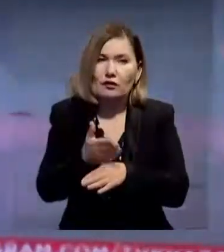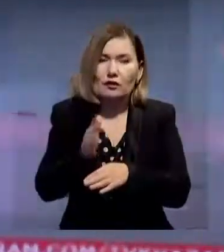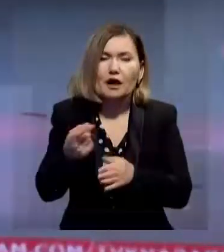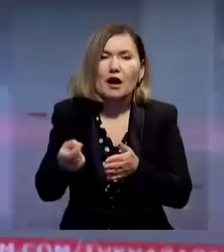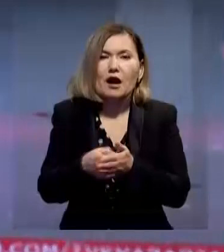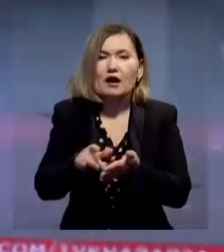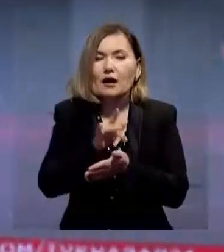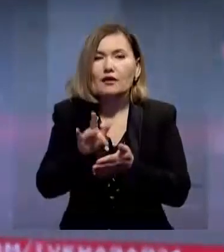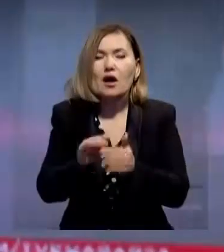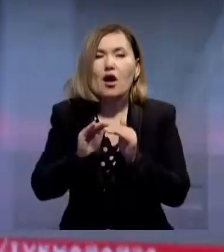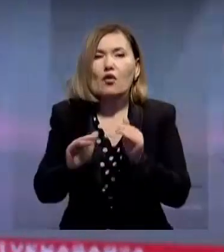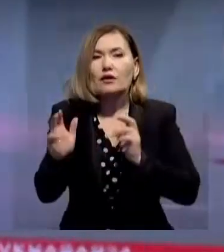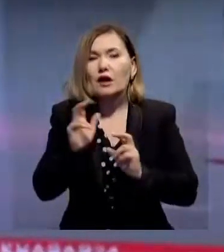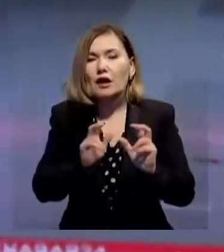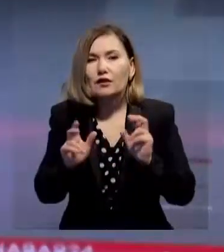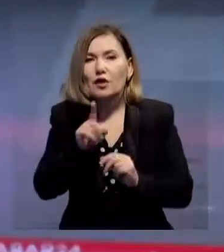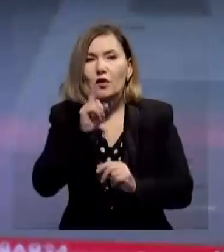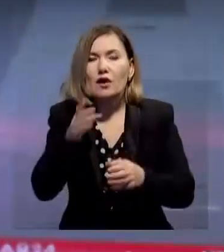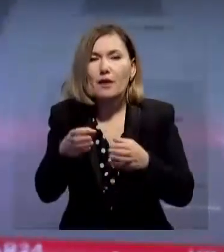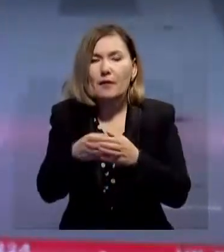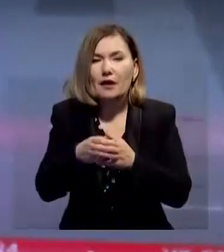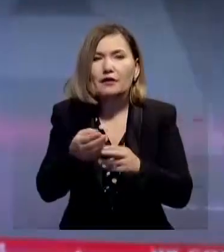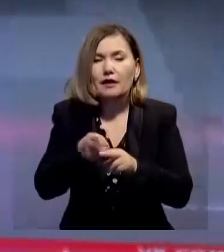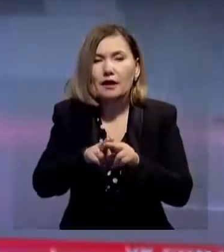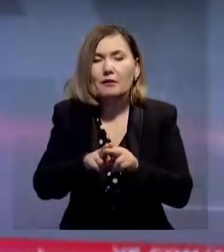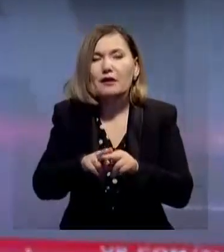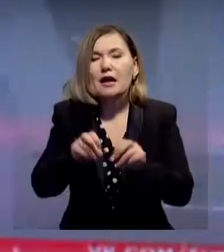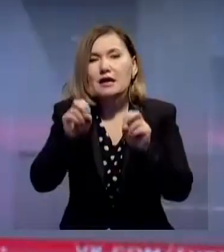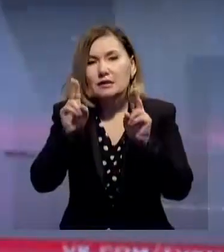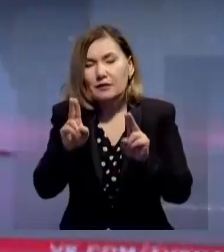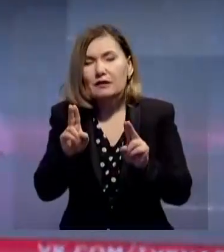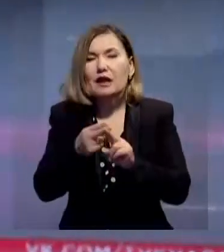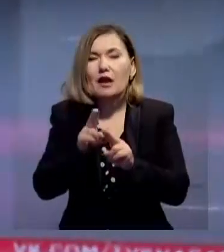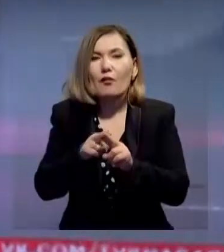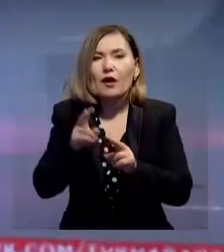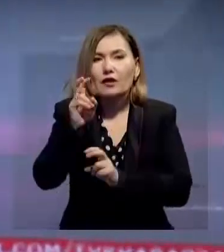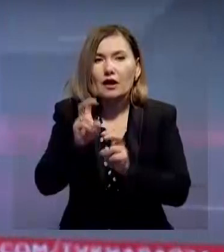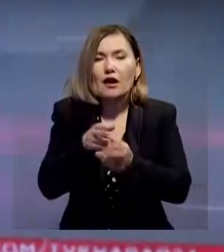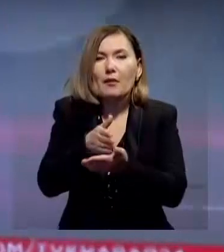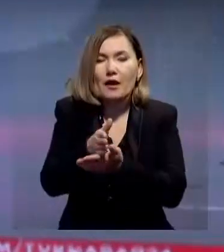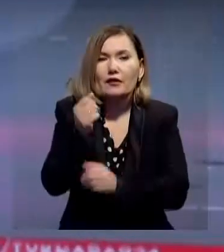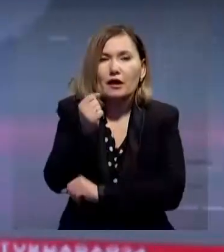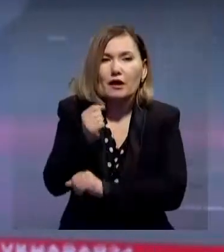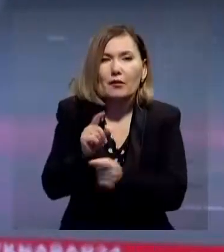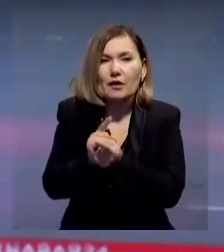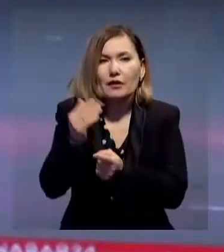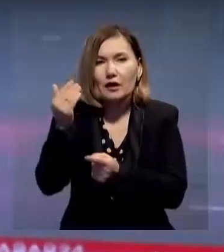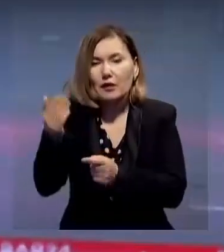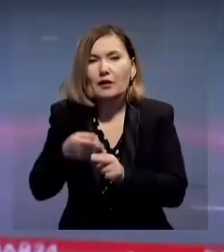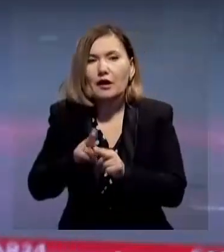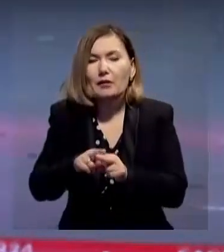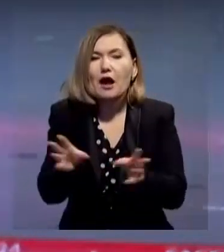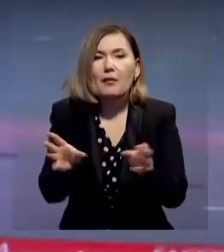Қарағандылық оқушылар мен студенттер металлург мамандығының қыр-сырымен танысады. ArcelorMittal Теміртау компаниясы мен Шаңырақ волонтерлік